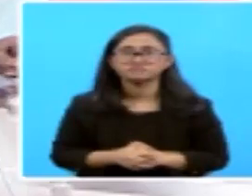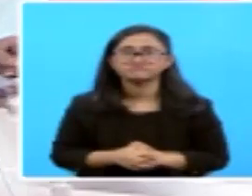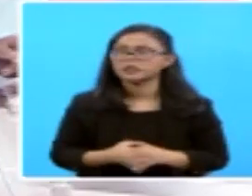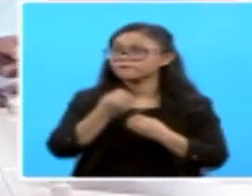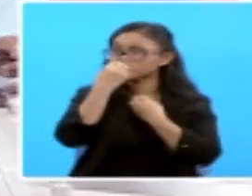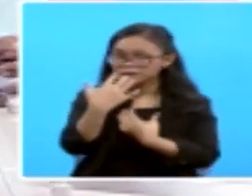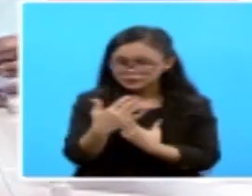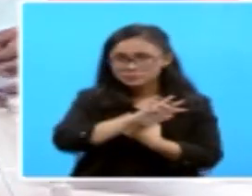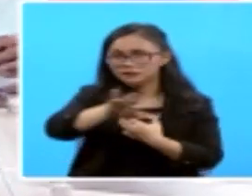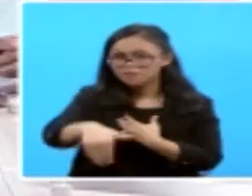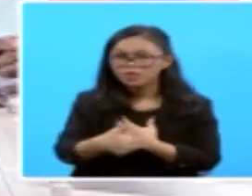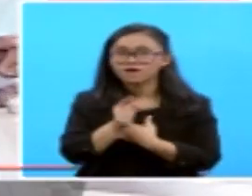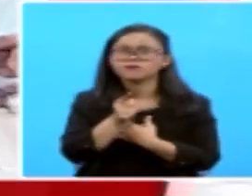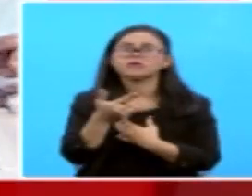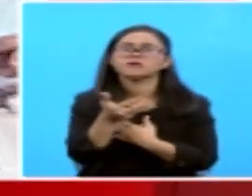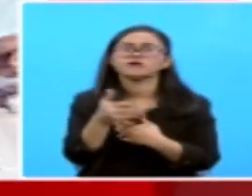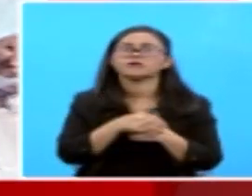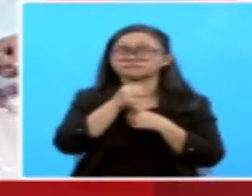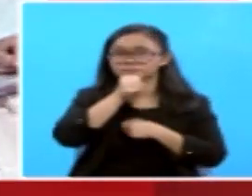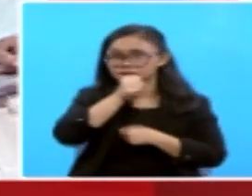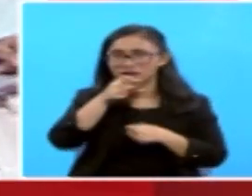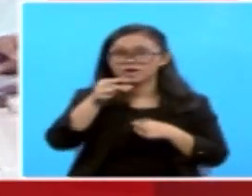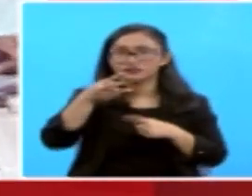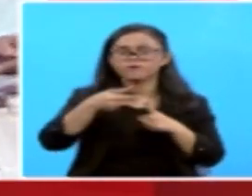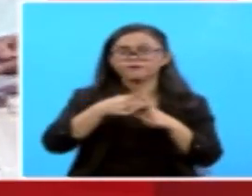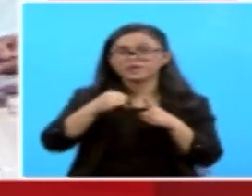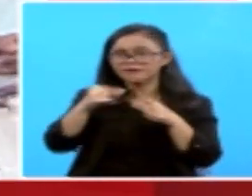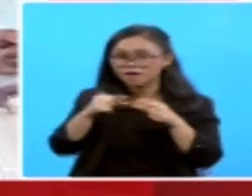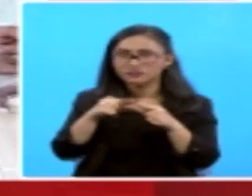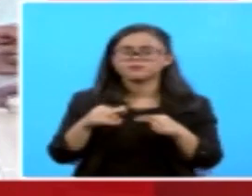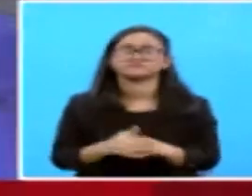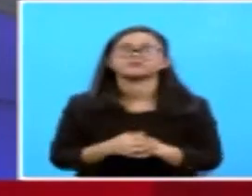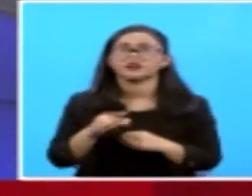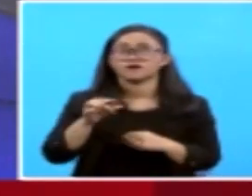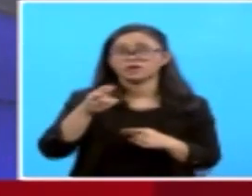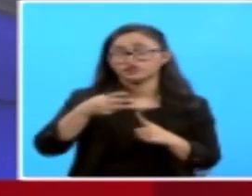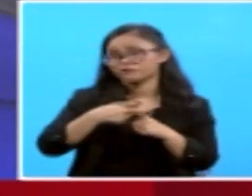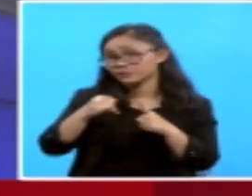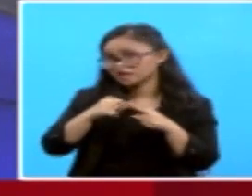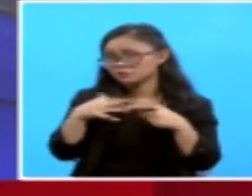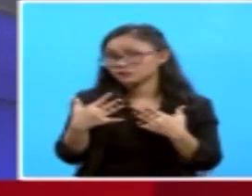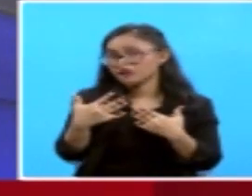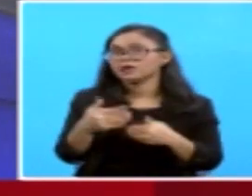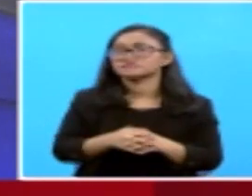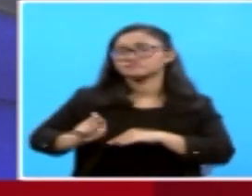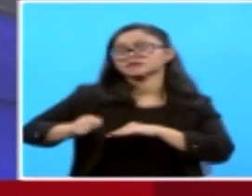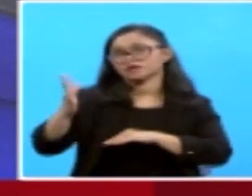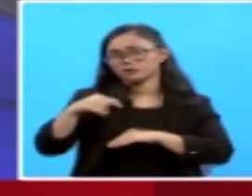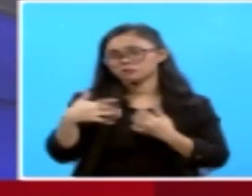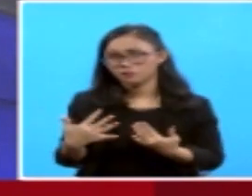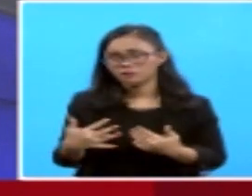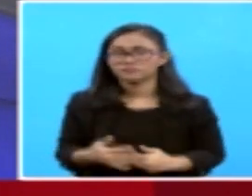Pemirsa, untuk mengetahui informasi selengkapnya sudah ada rekan Revika Sibarani di sana. Revika, seperti apa agenda sidang pada hari ini?